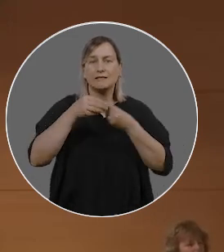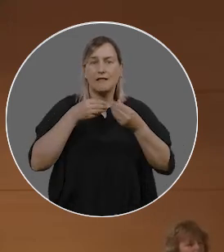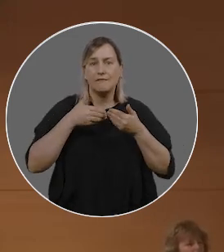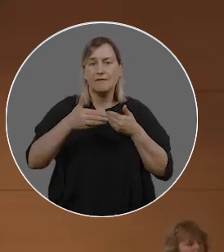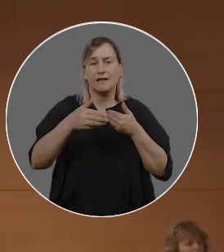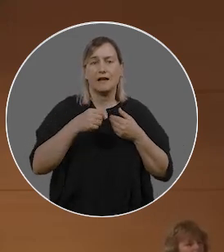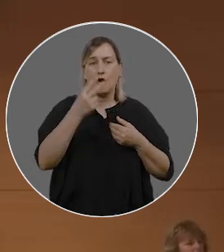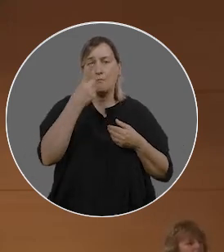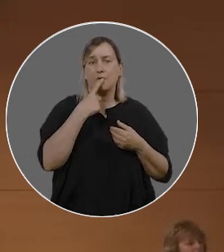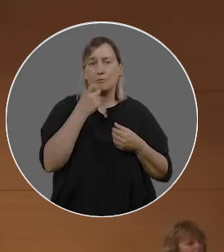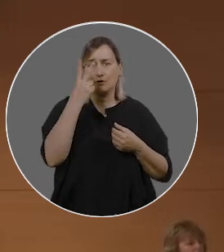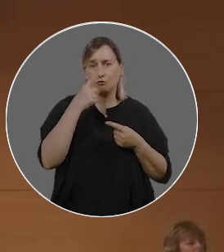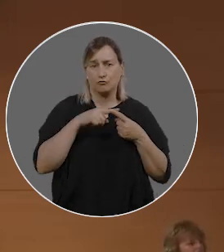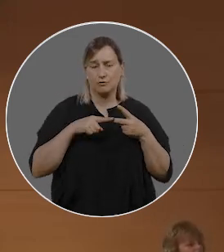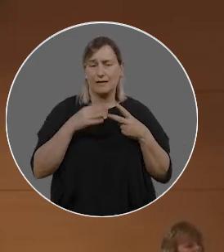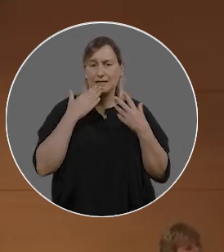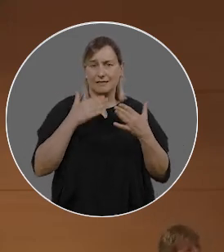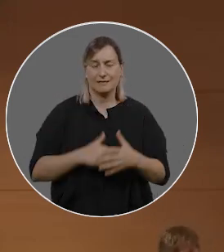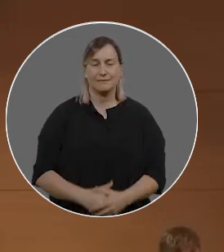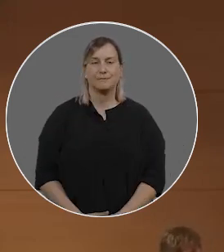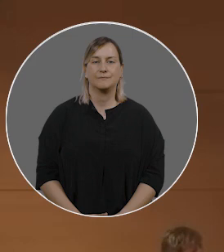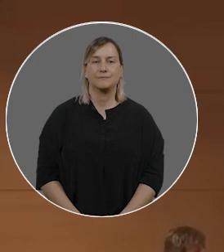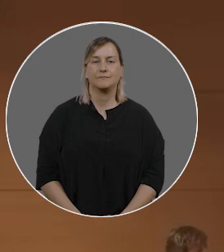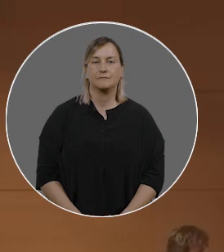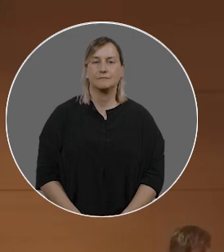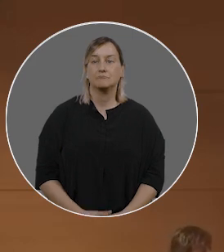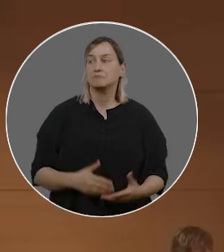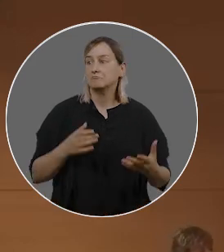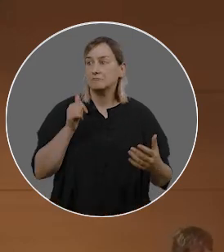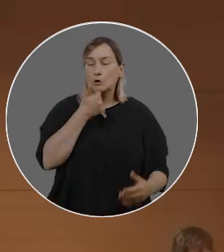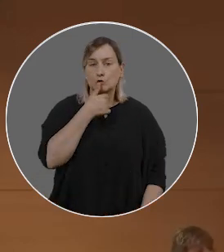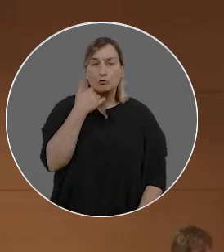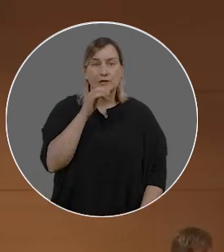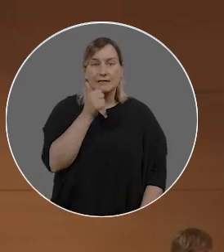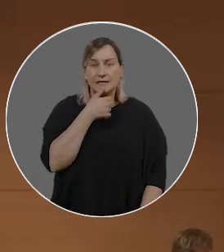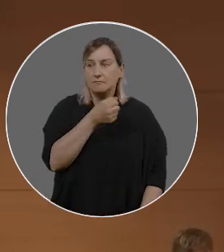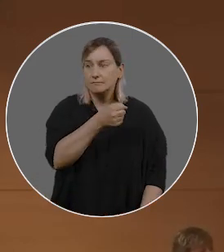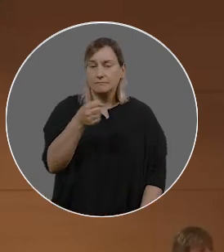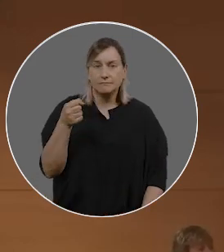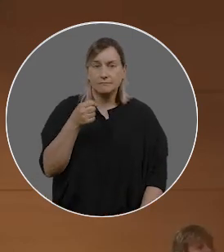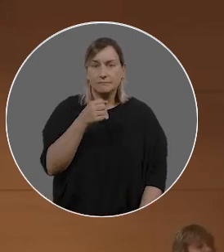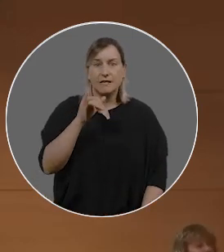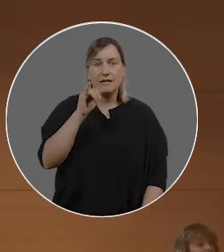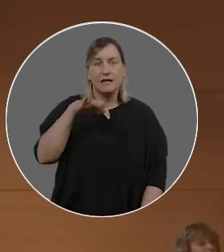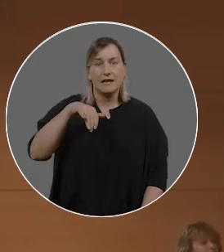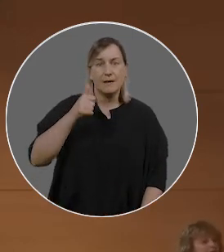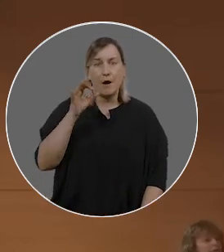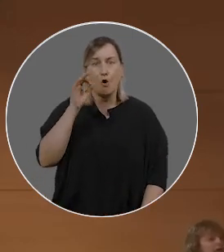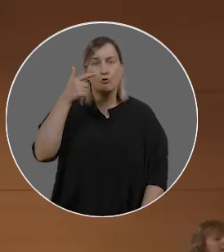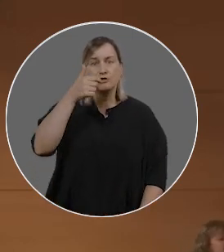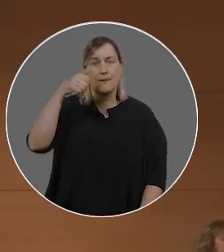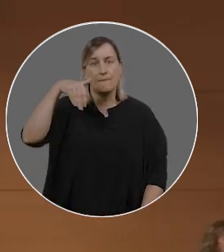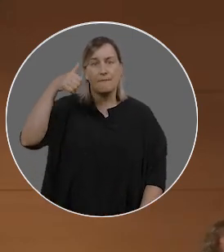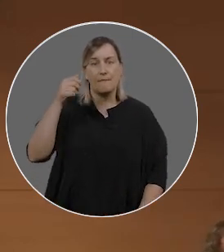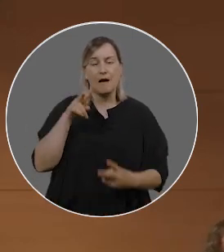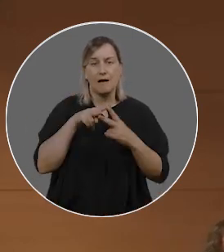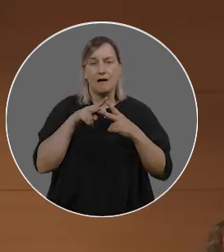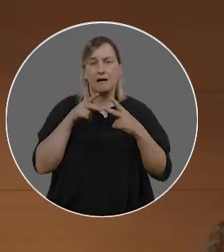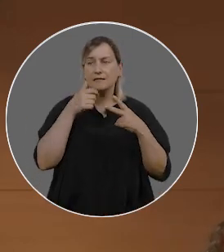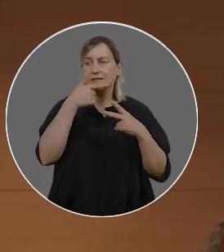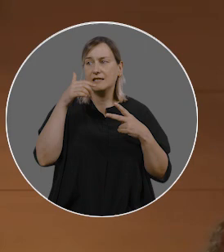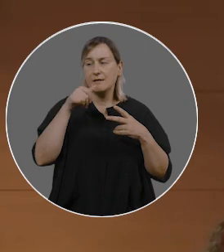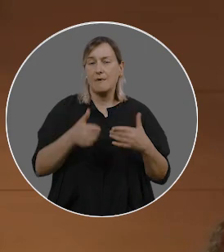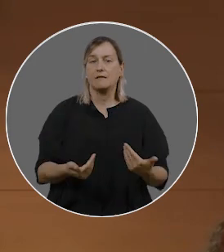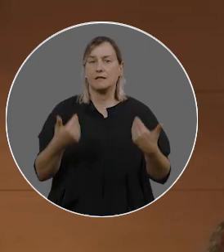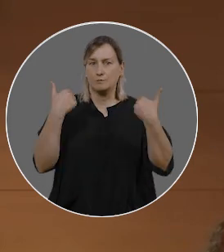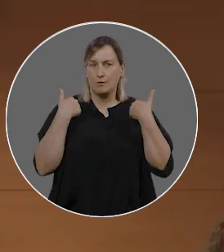s'hi haurien de fer? Aquestes 2 preguntes. Moltes gràcies. Val, doncs no sé si en aquest cas o la Irema o la Gemma, que està allà, i